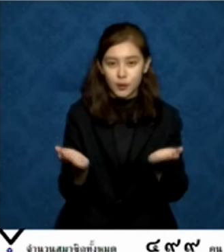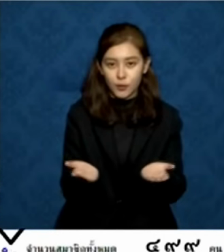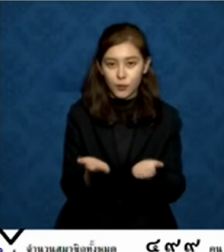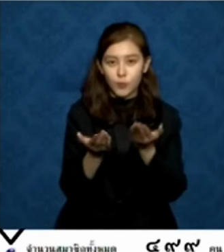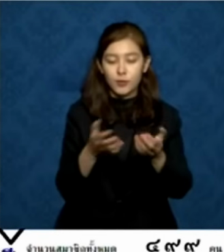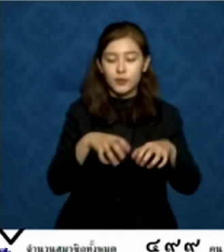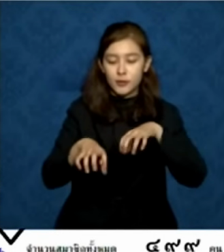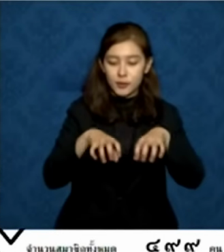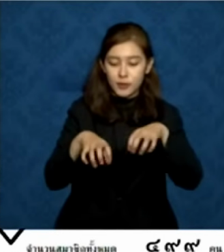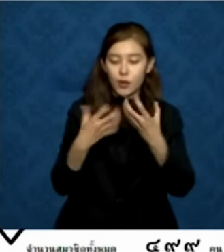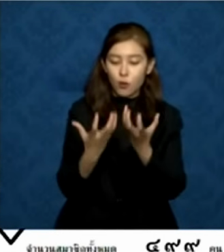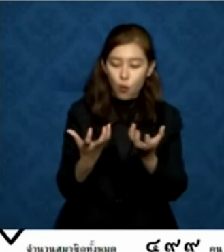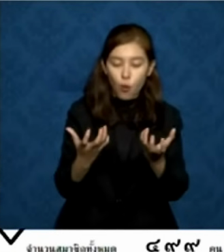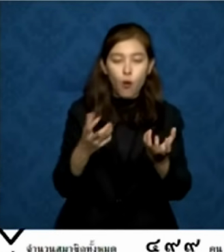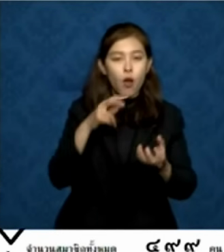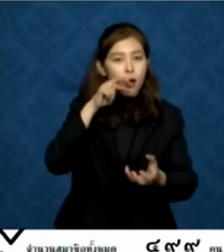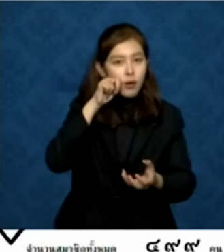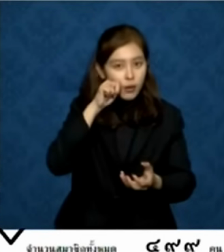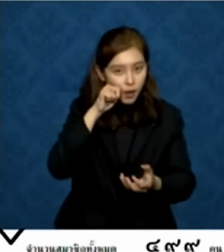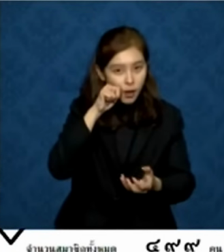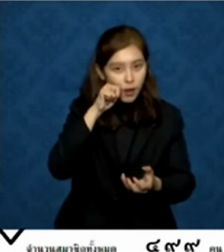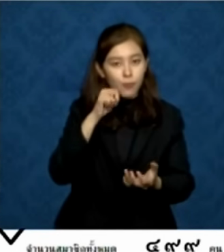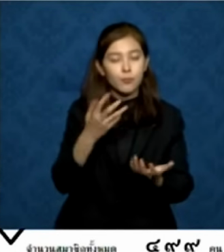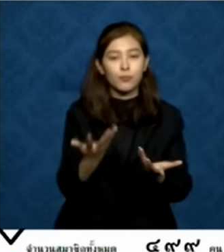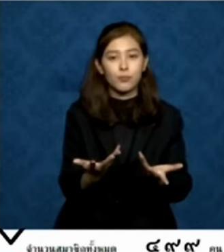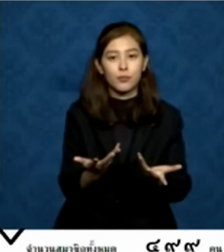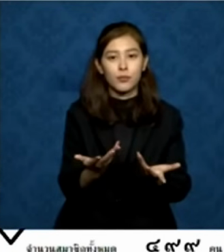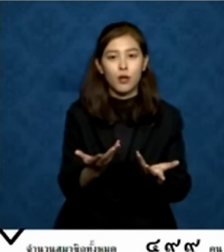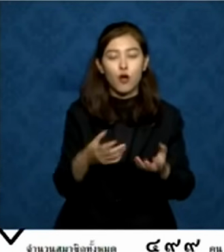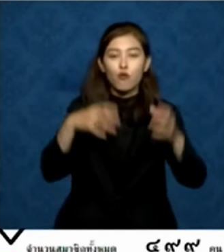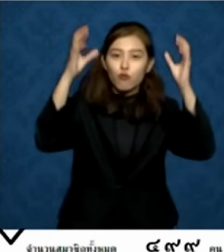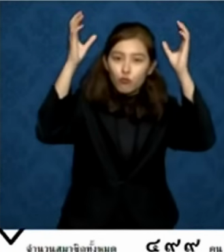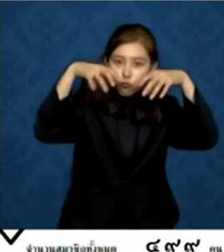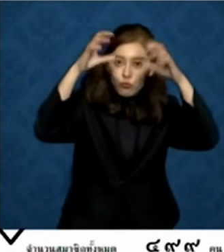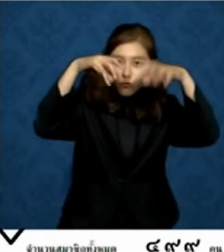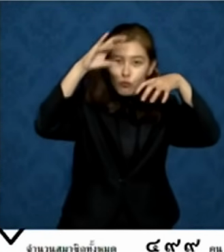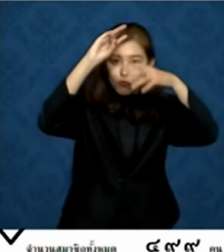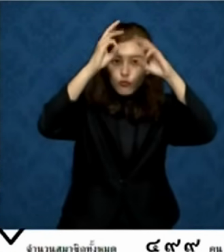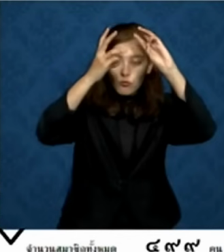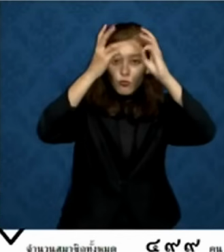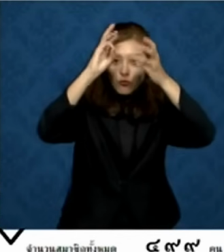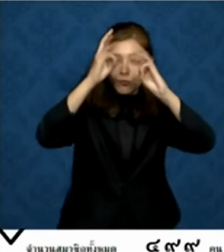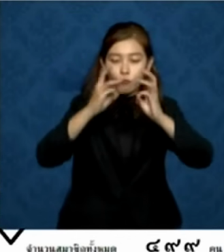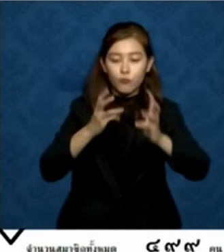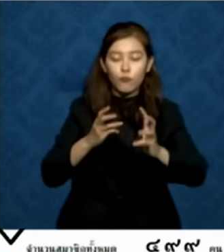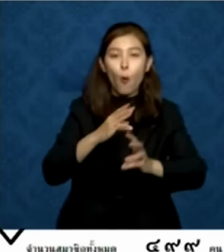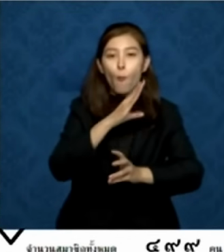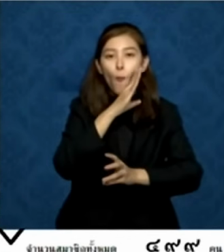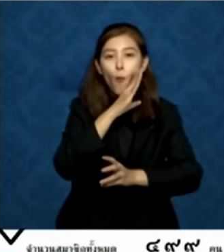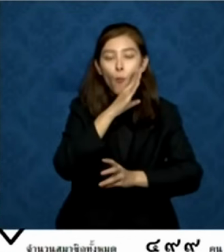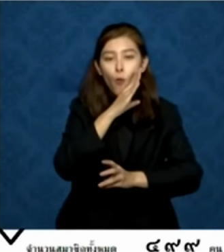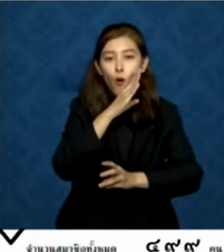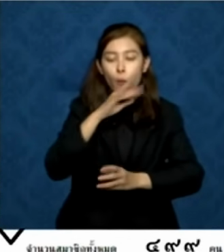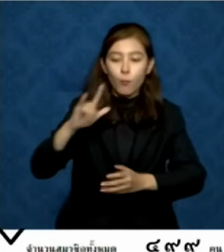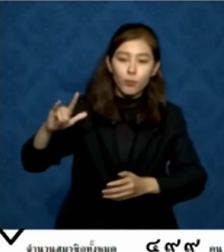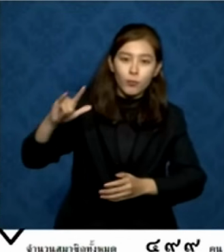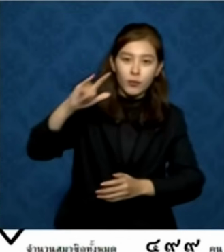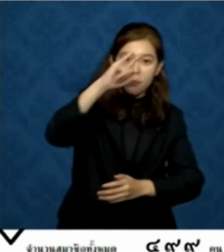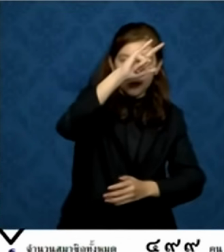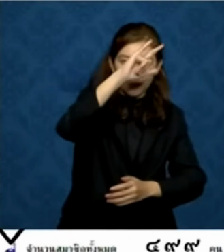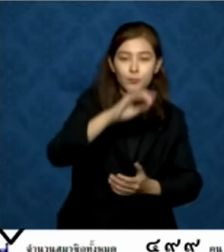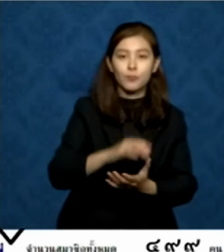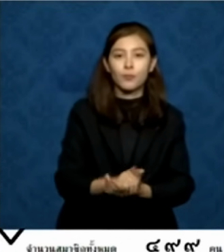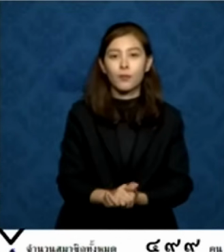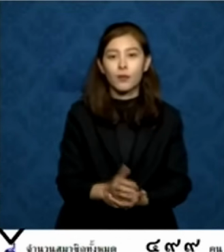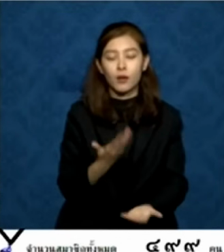การทรัพยากรน้ำสนับสนุนการปฏิบัติการฝนหลวงบริหารจัดการเทคโนโลยีสารสนเทศเ